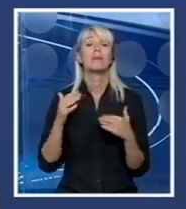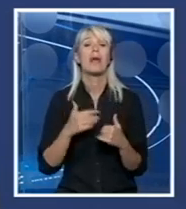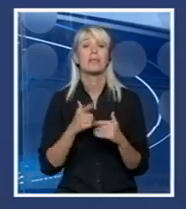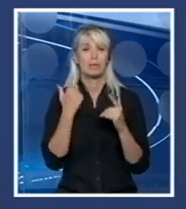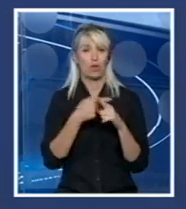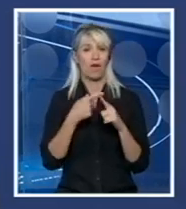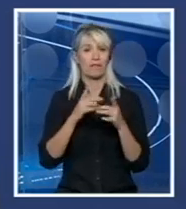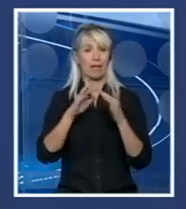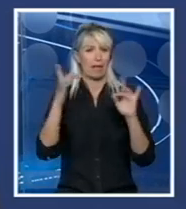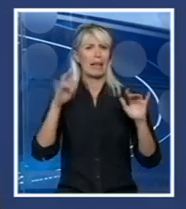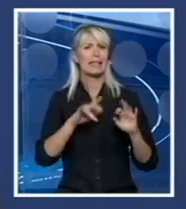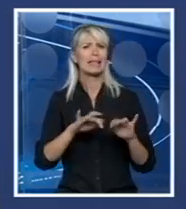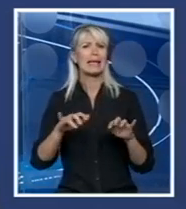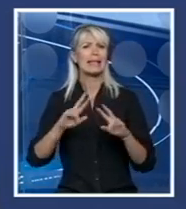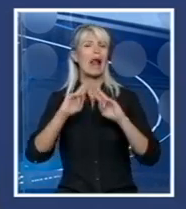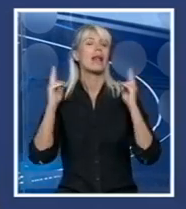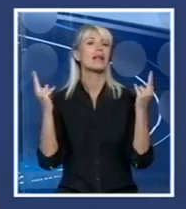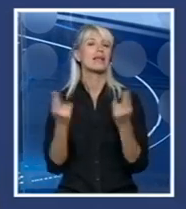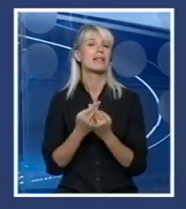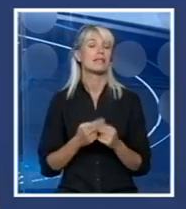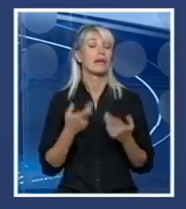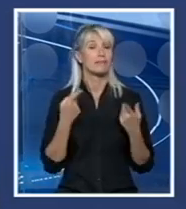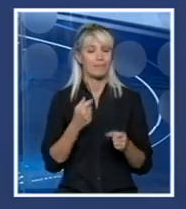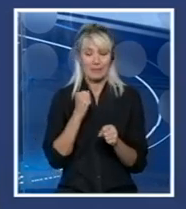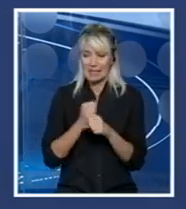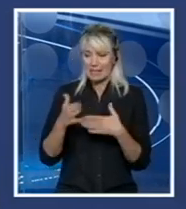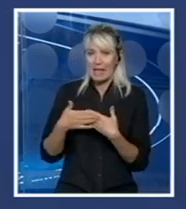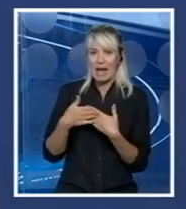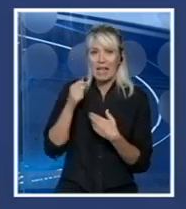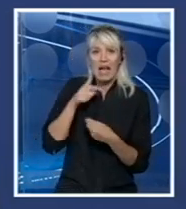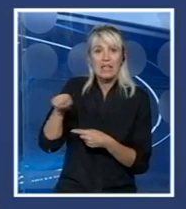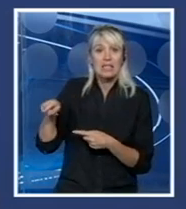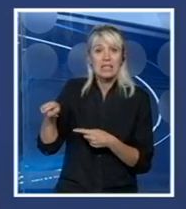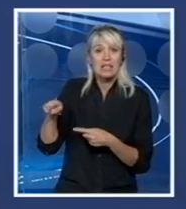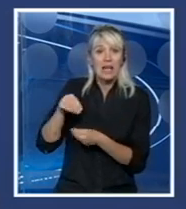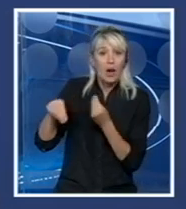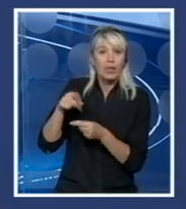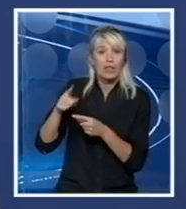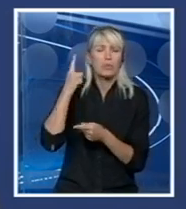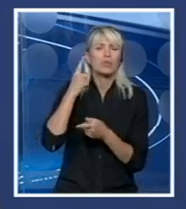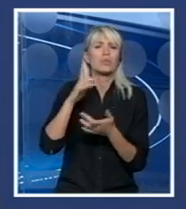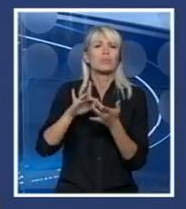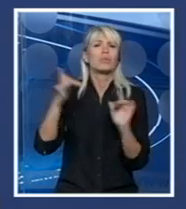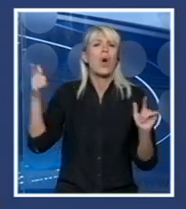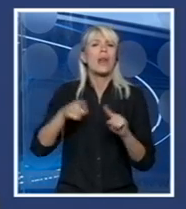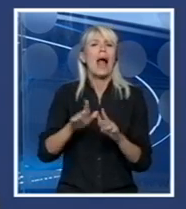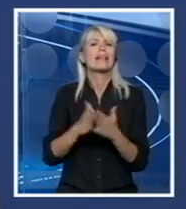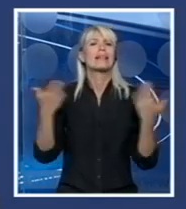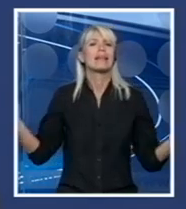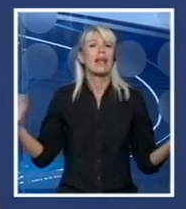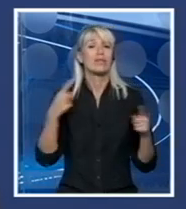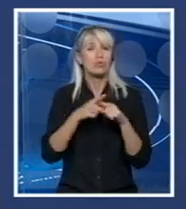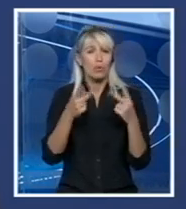upravo ovi vidovi usavršavanja. Saradnja sa roditeljima je sad, koji će uglavnom biti preko elektronskog dnevnika i online, zato su bitni